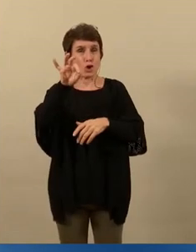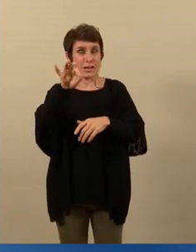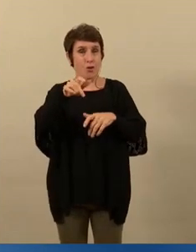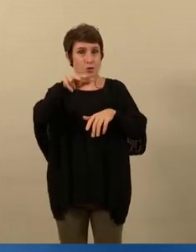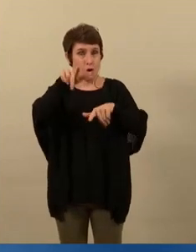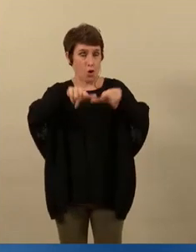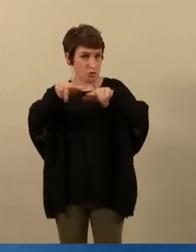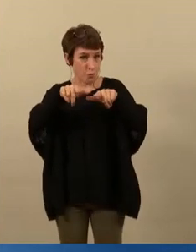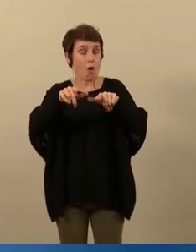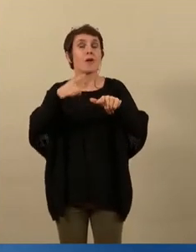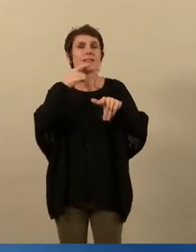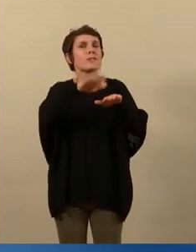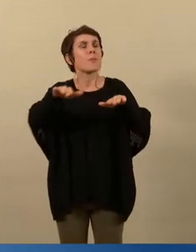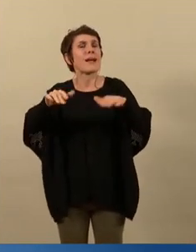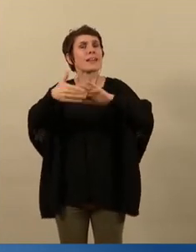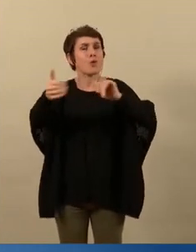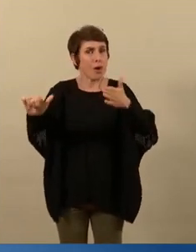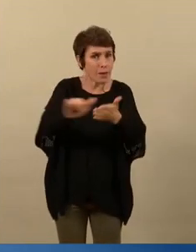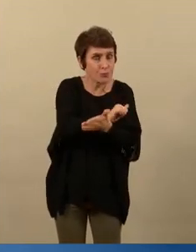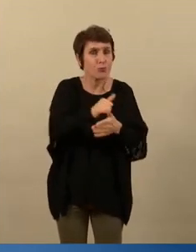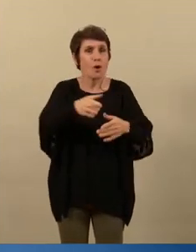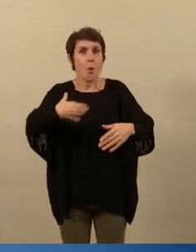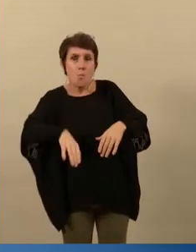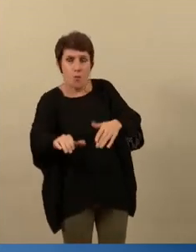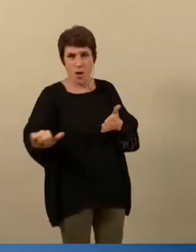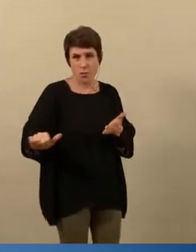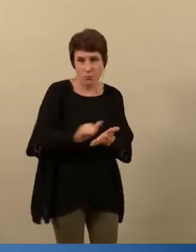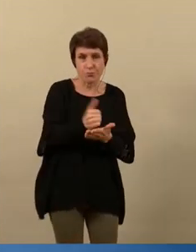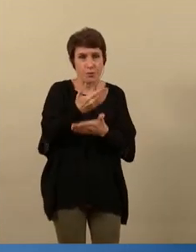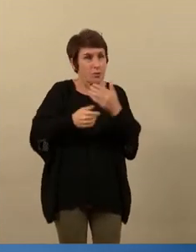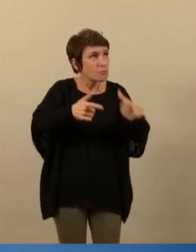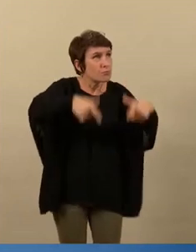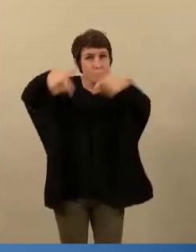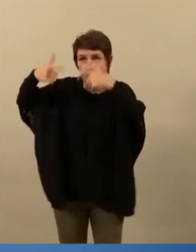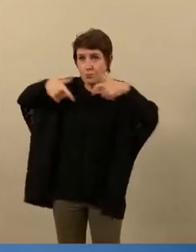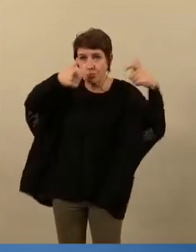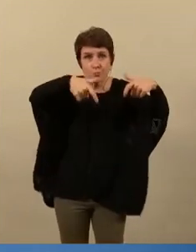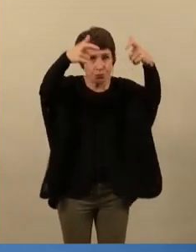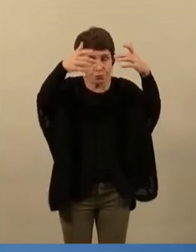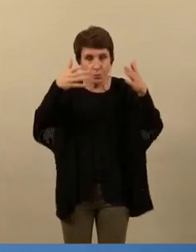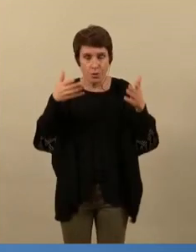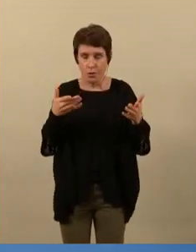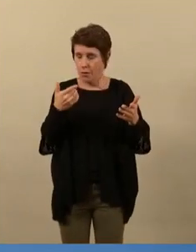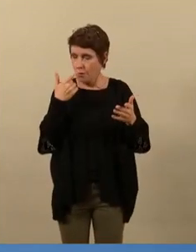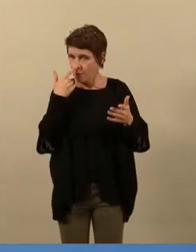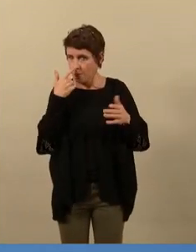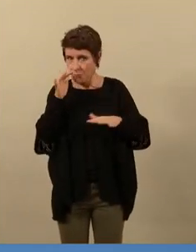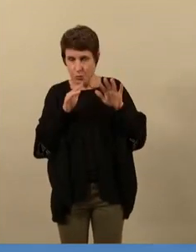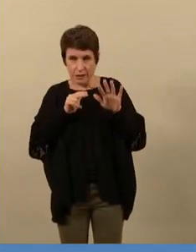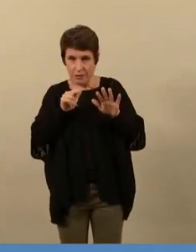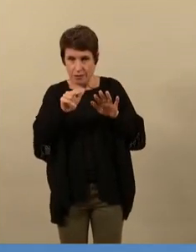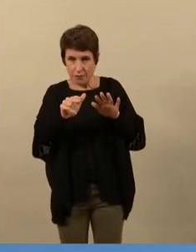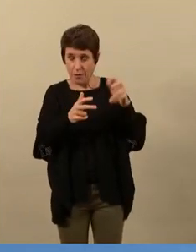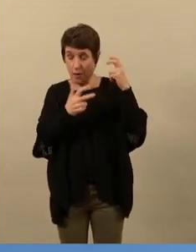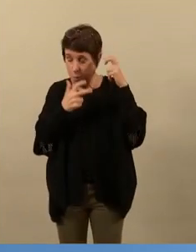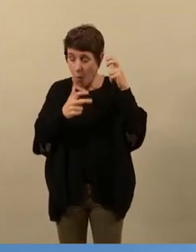relais. Une telle urbanisation qui enferme le site entre des immeubles risque de créer un effet caisse